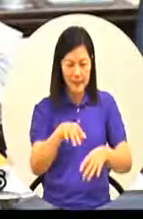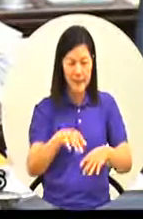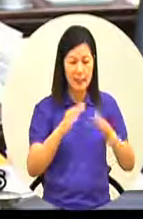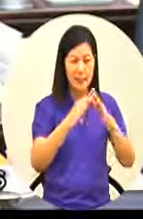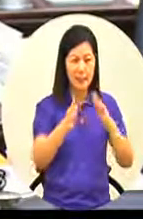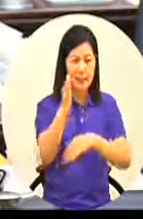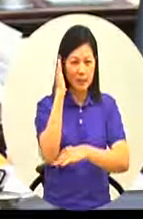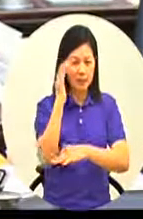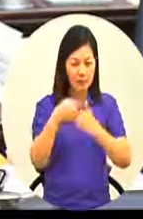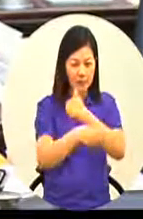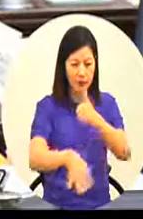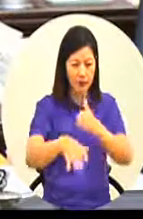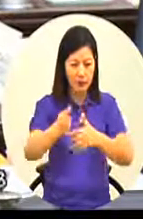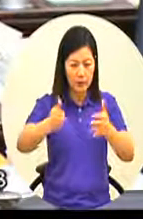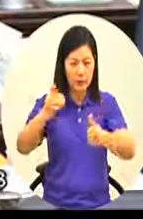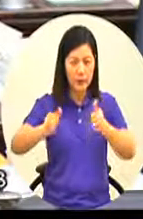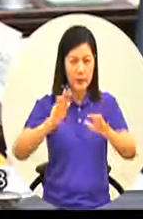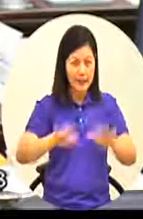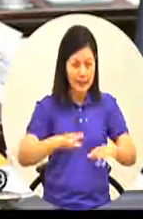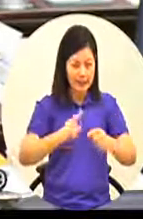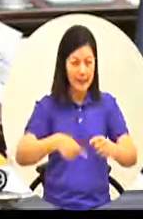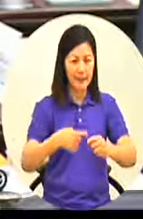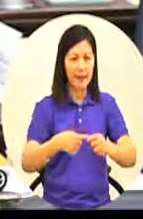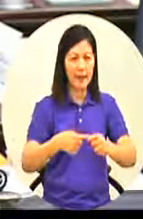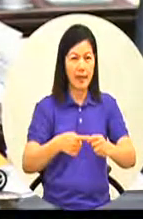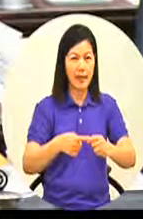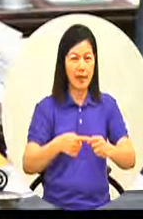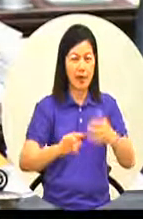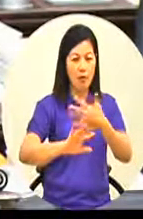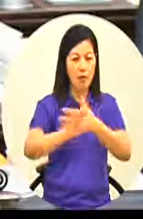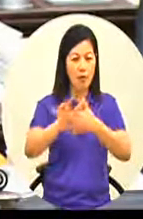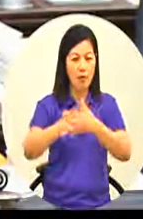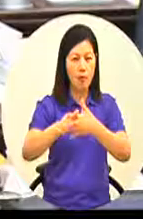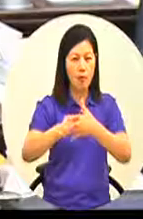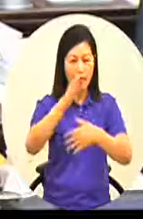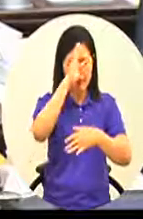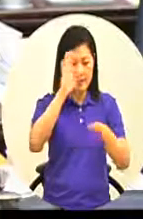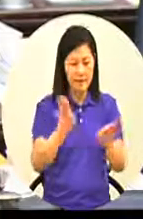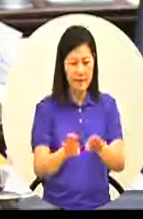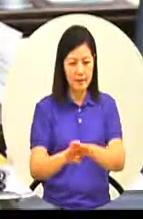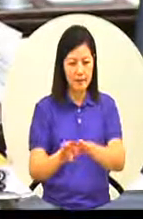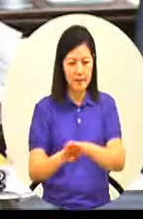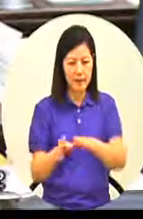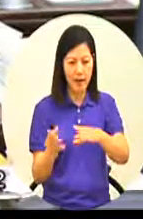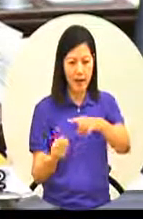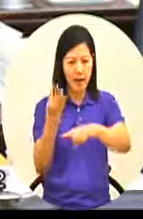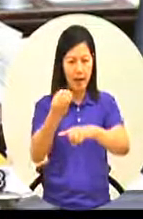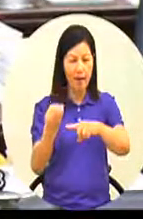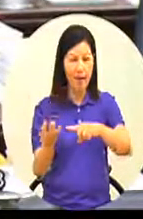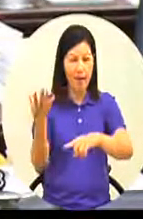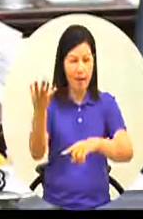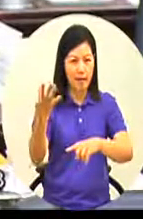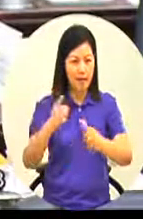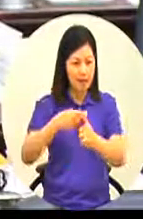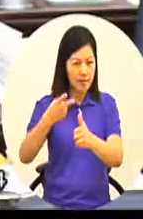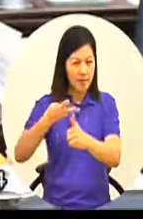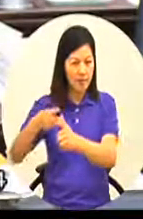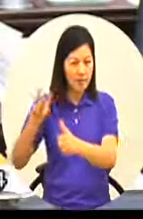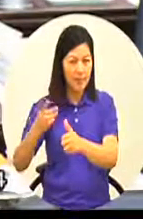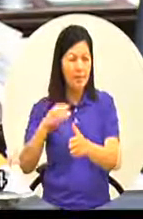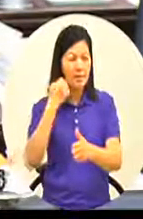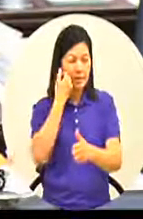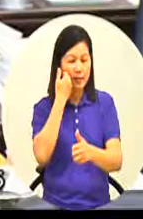处首长今年啊出国请假天数比例最高的，谁是第一名，谁是第二名？我想请